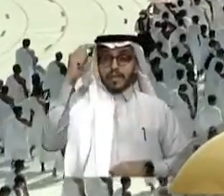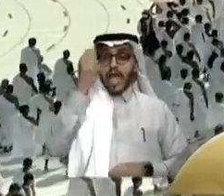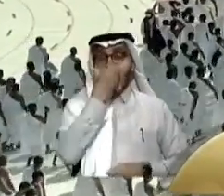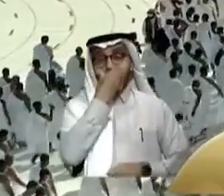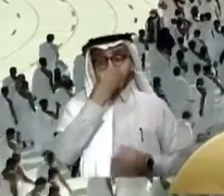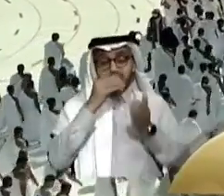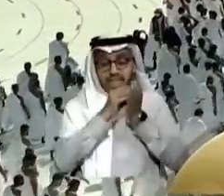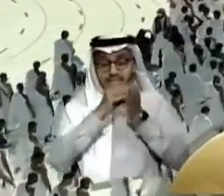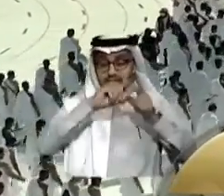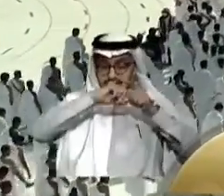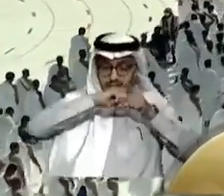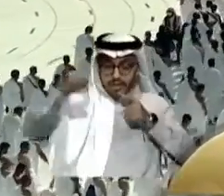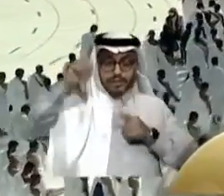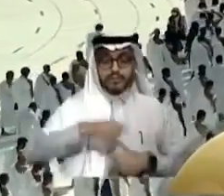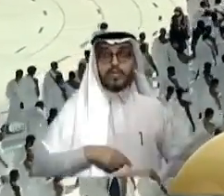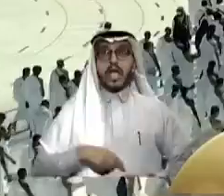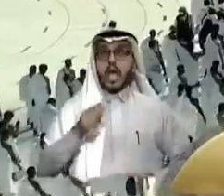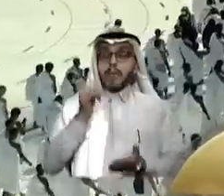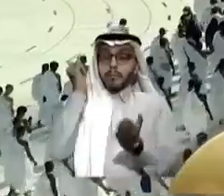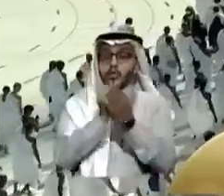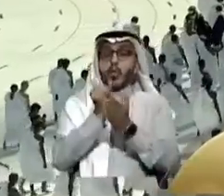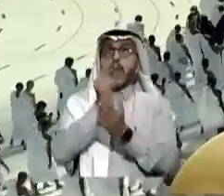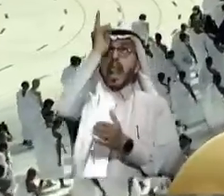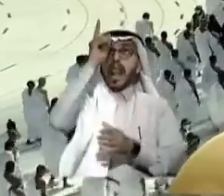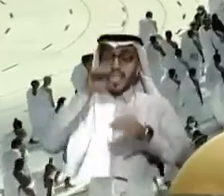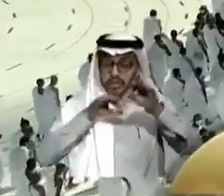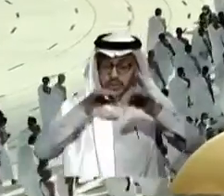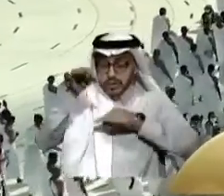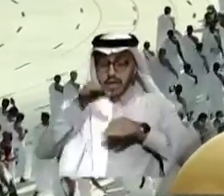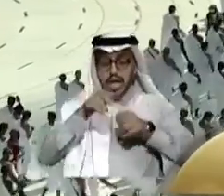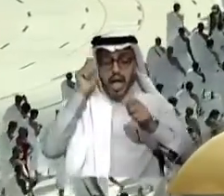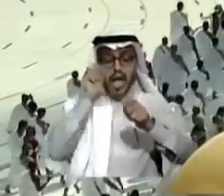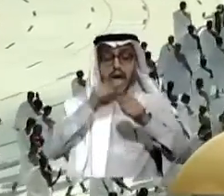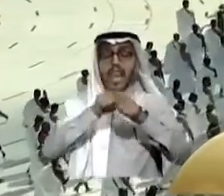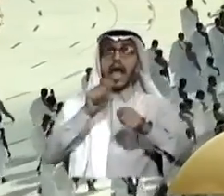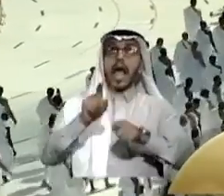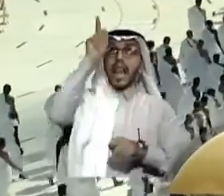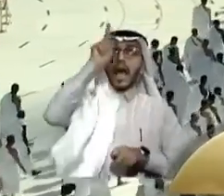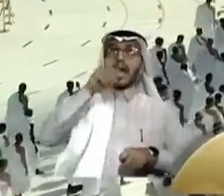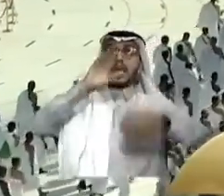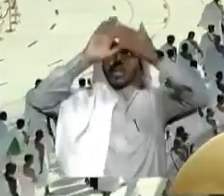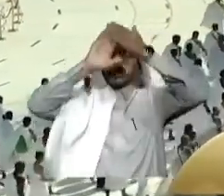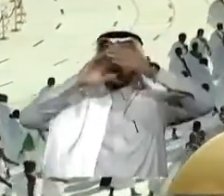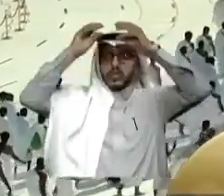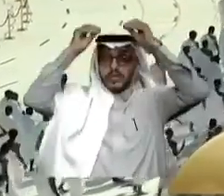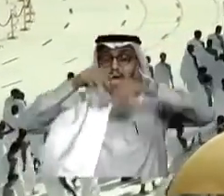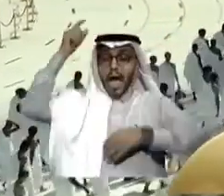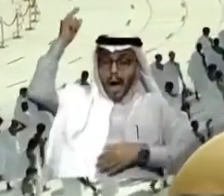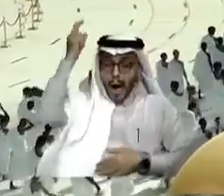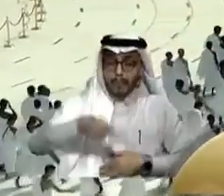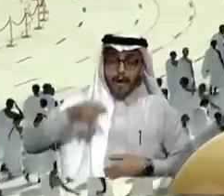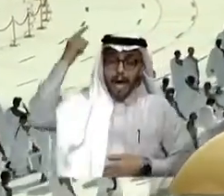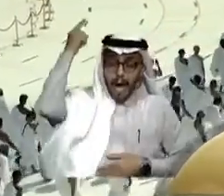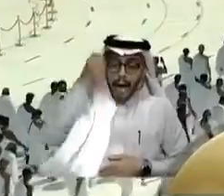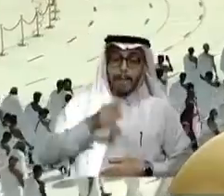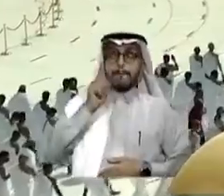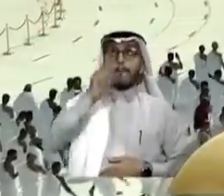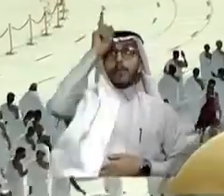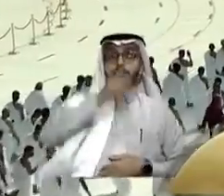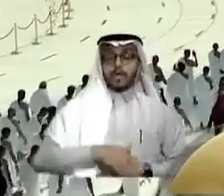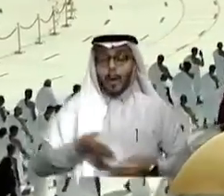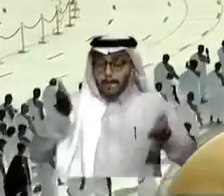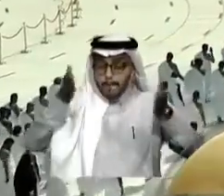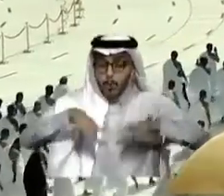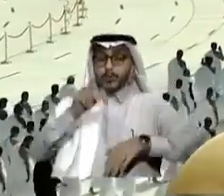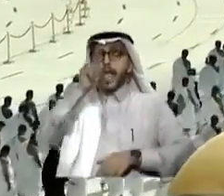والترمذي. يدبر الأمر، يخلق ويرزق، ويأمر وينهى،